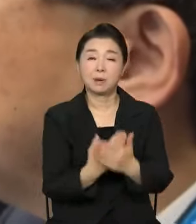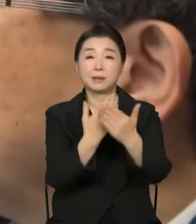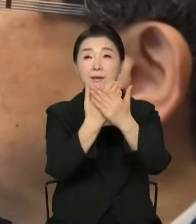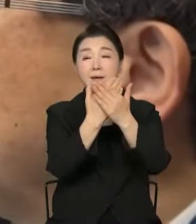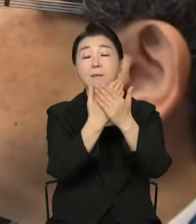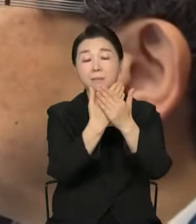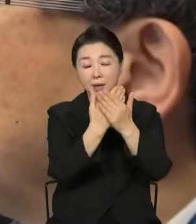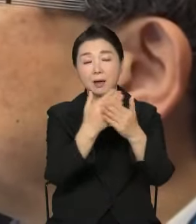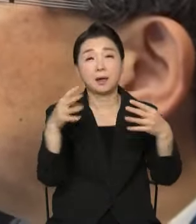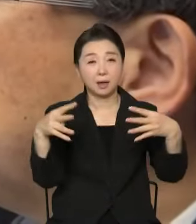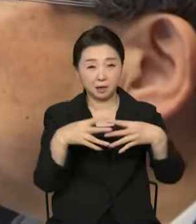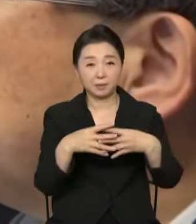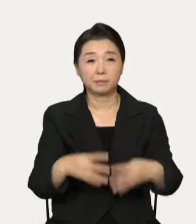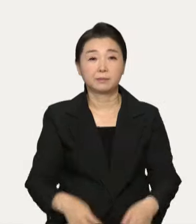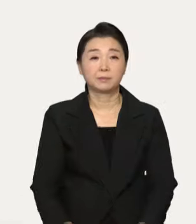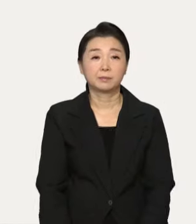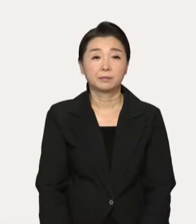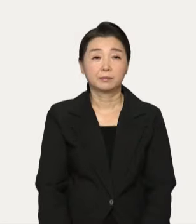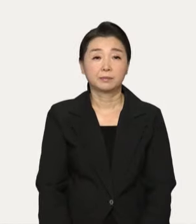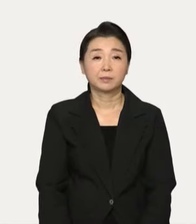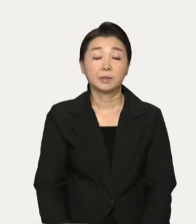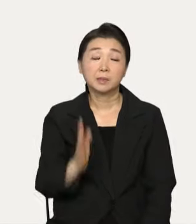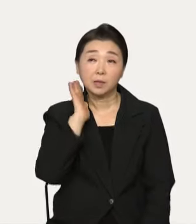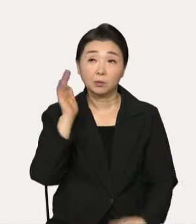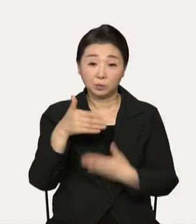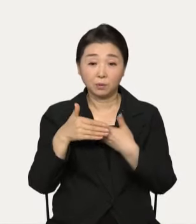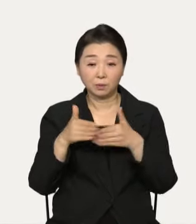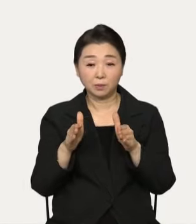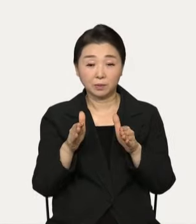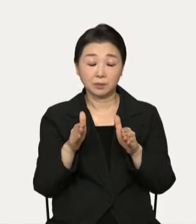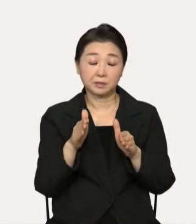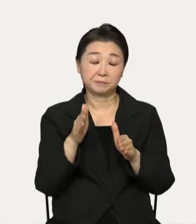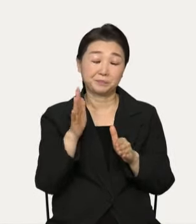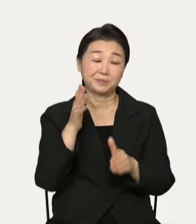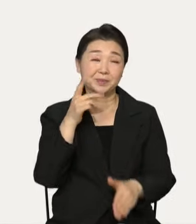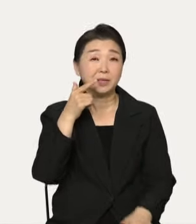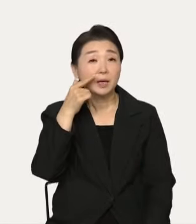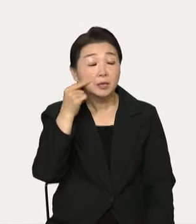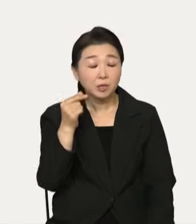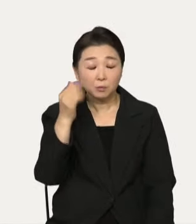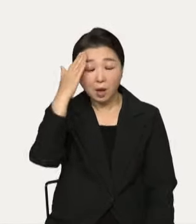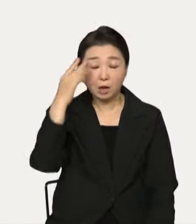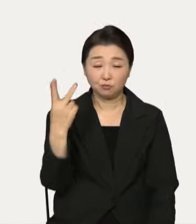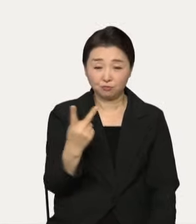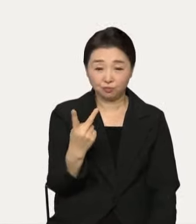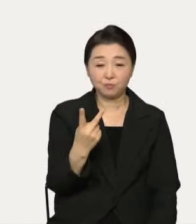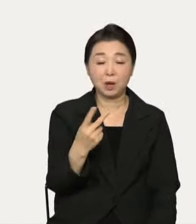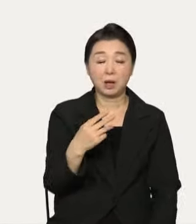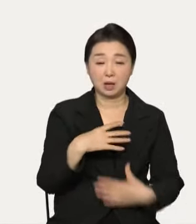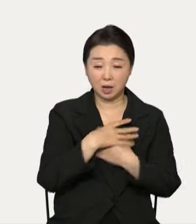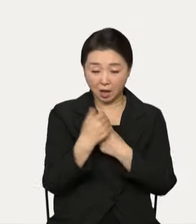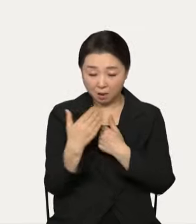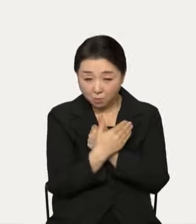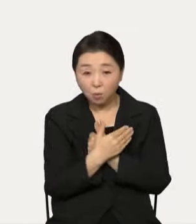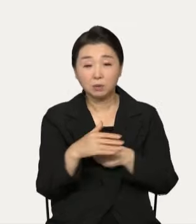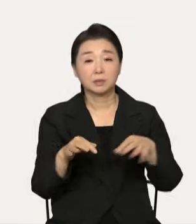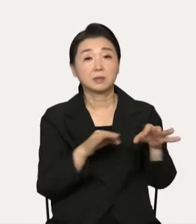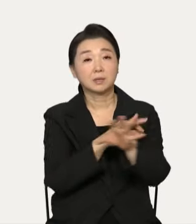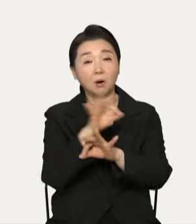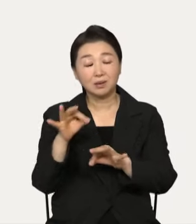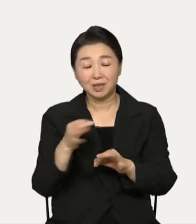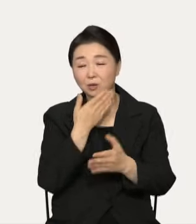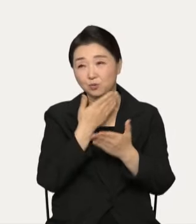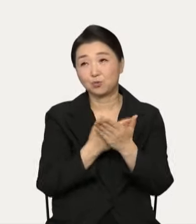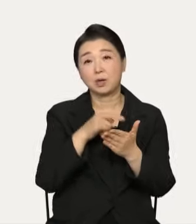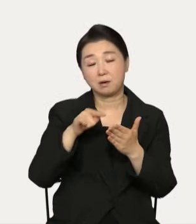나가는 데에도 합의했습니다. 대통령실은 두 정상은 안보와 경제 등 핵심 분야를 포함한